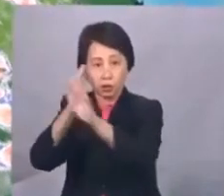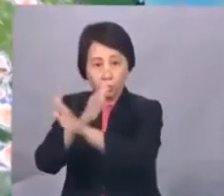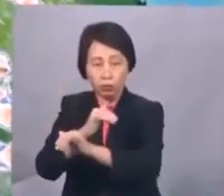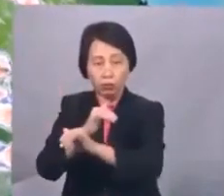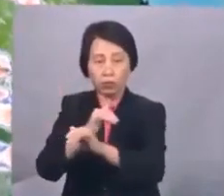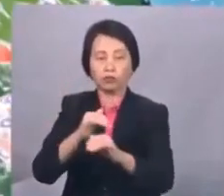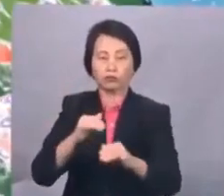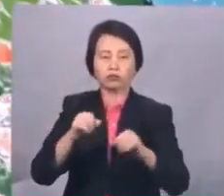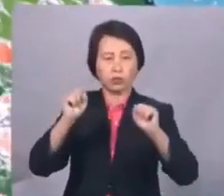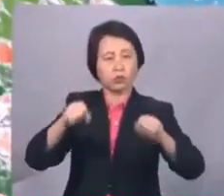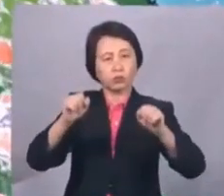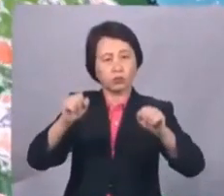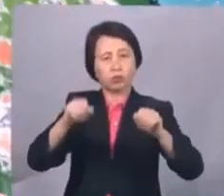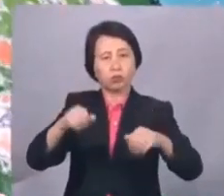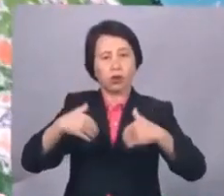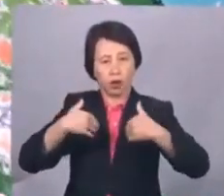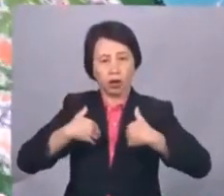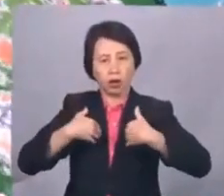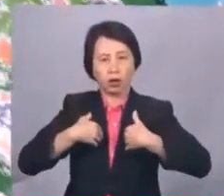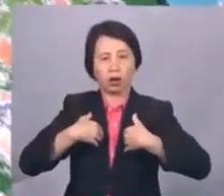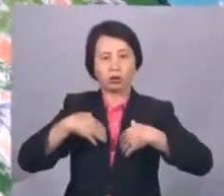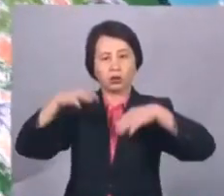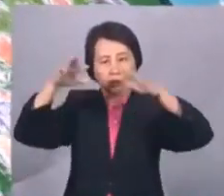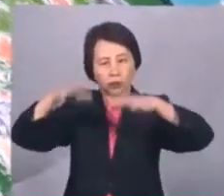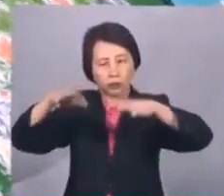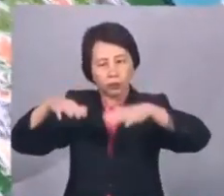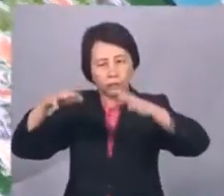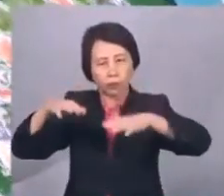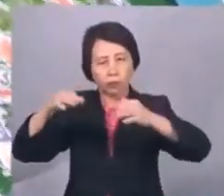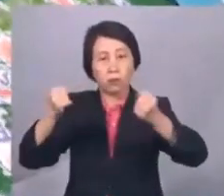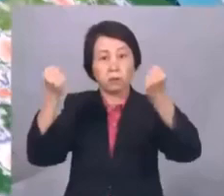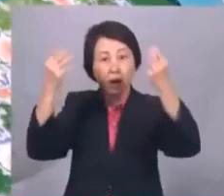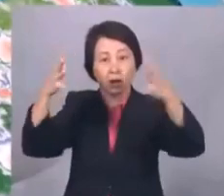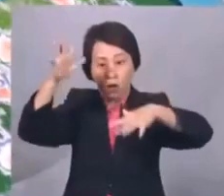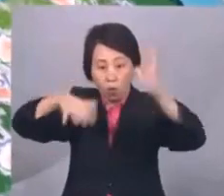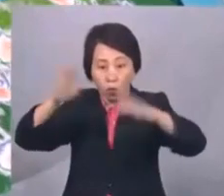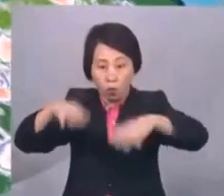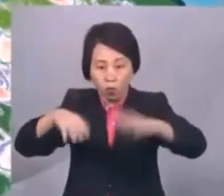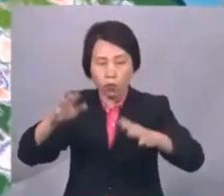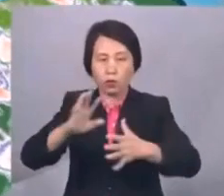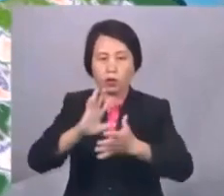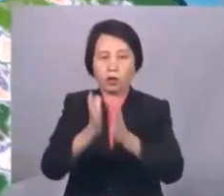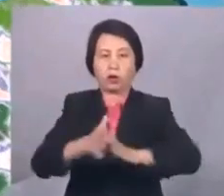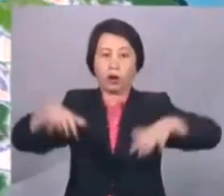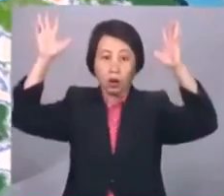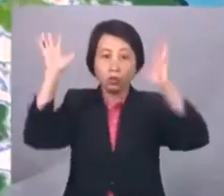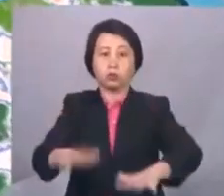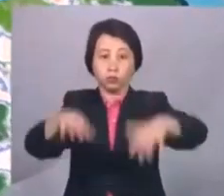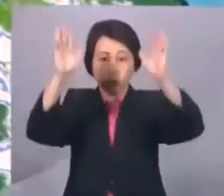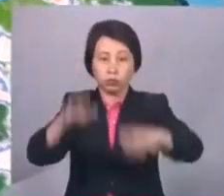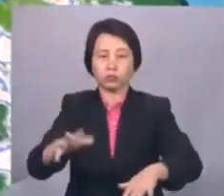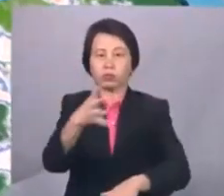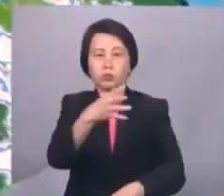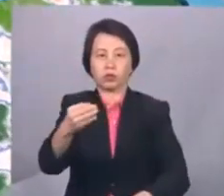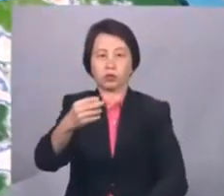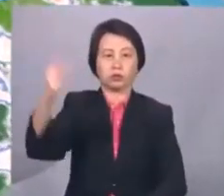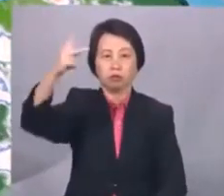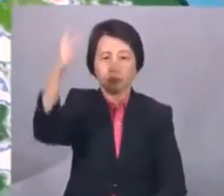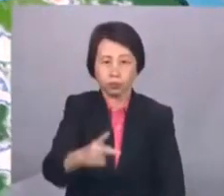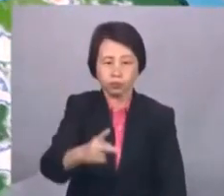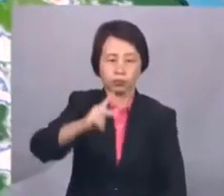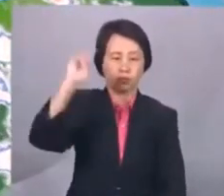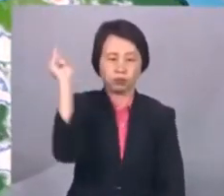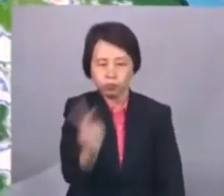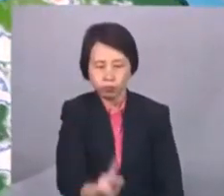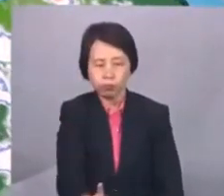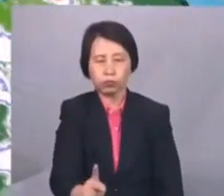dalam keadaan ini boleh membawa kepada kelembaban yang agak tinggi dan menyebabkan futsalnya Buster ibu cek di